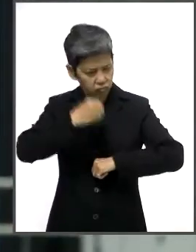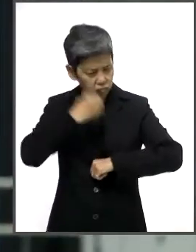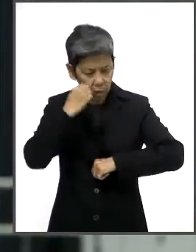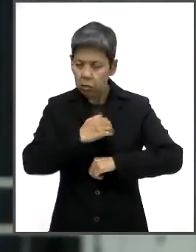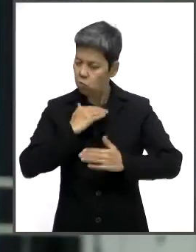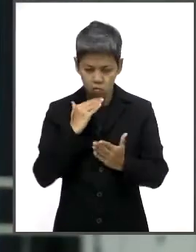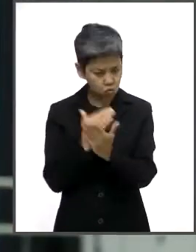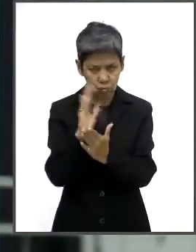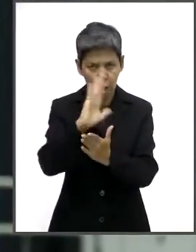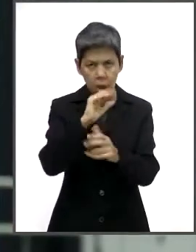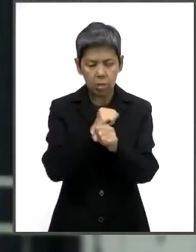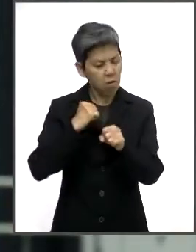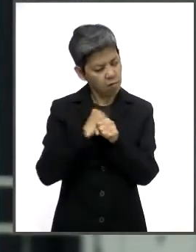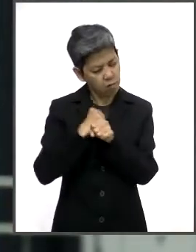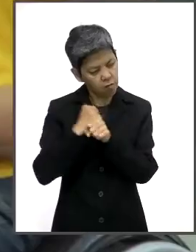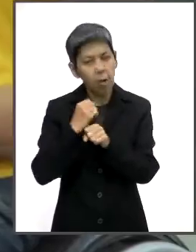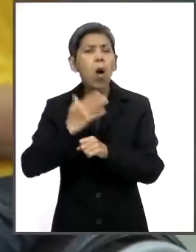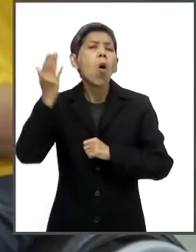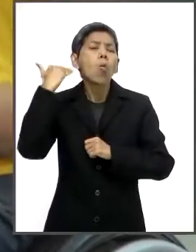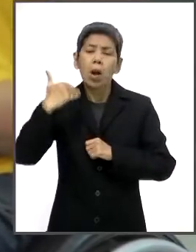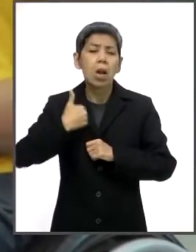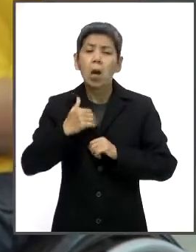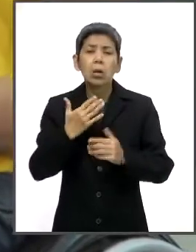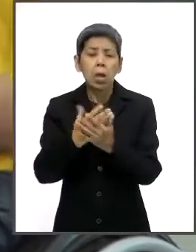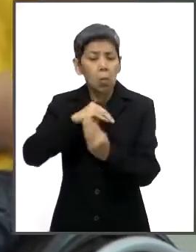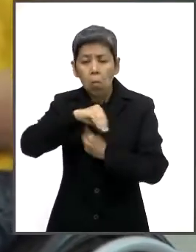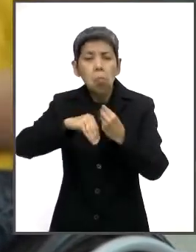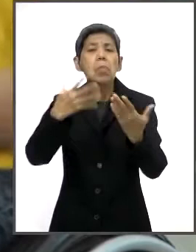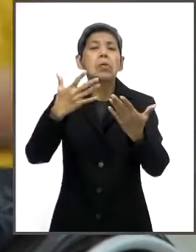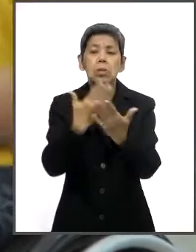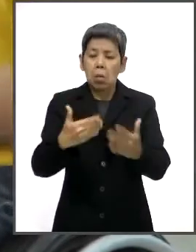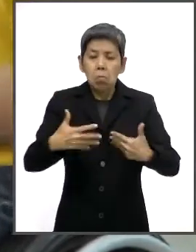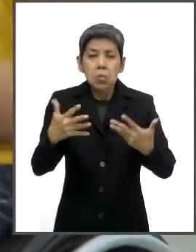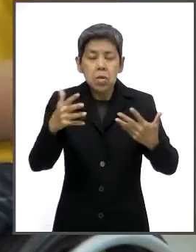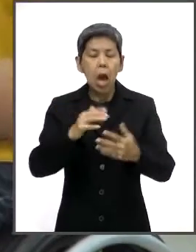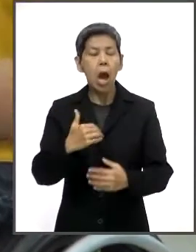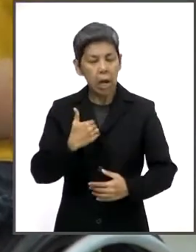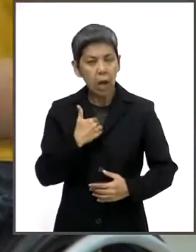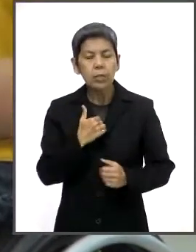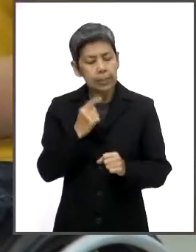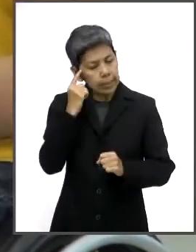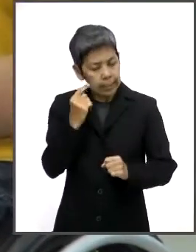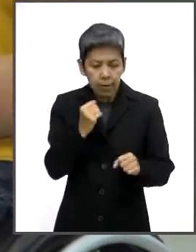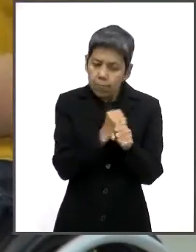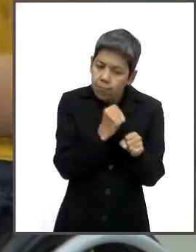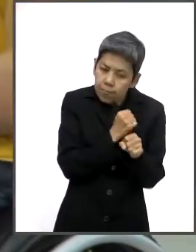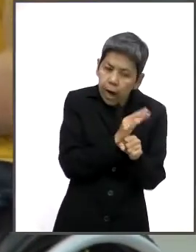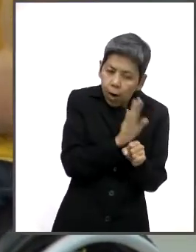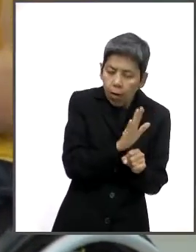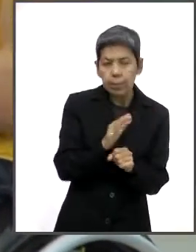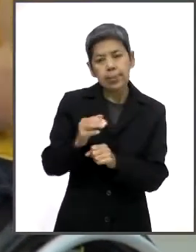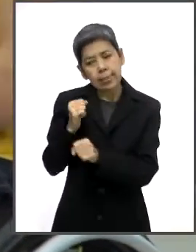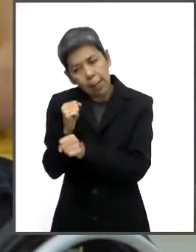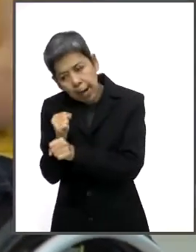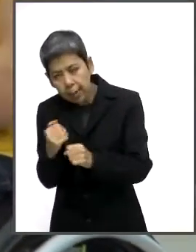อด ค่ ะคือจะหยุดไม่ได้เราก็ต้องมีการซ้อมสมัยก่อนอะเราไม่มีรายได้อะไรมากมายเราก็ต้องแบ่งการซ้อมแบ่งการ